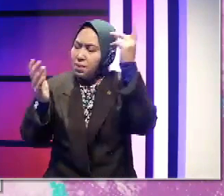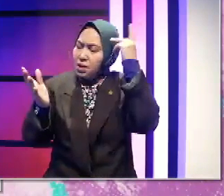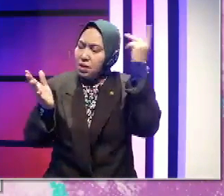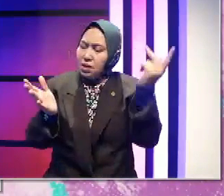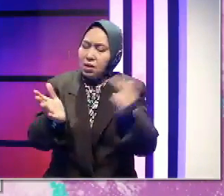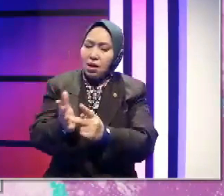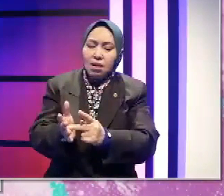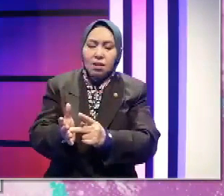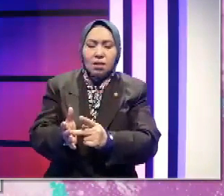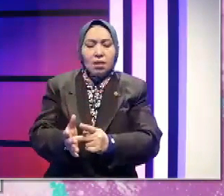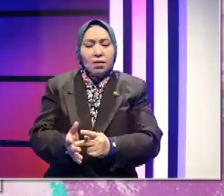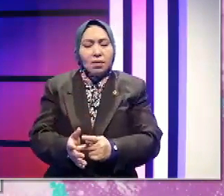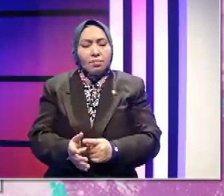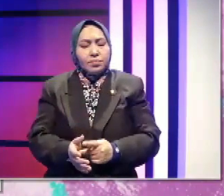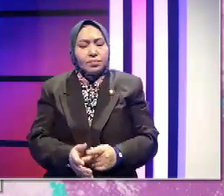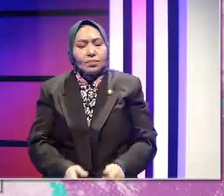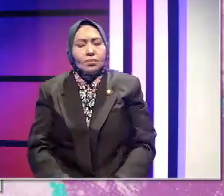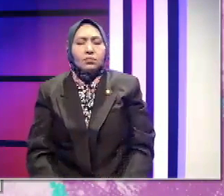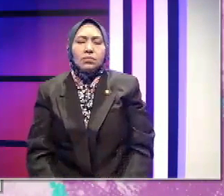بسيماهم